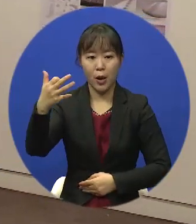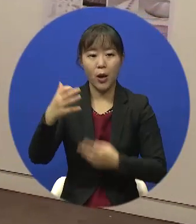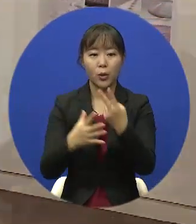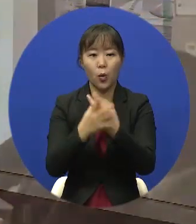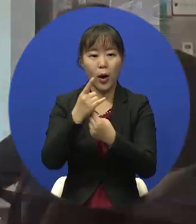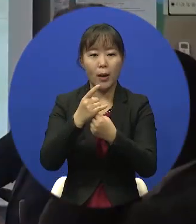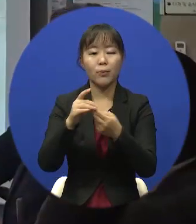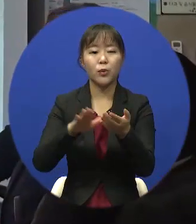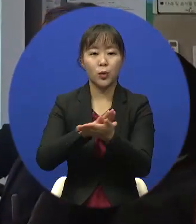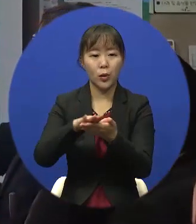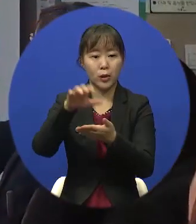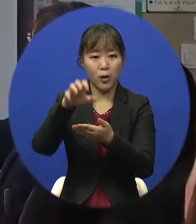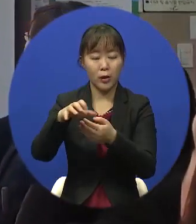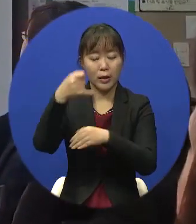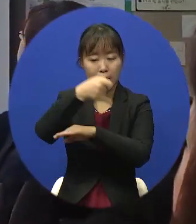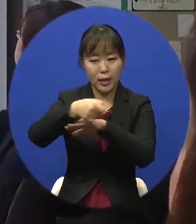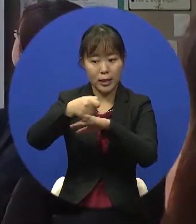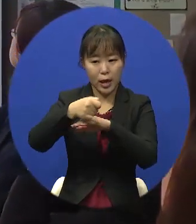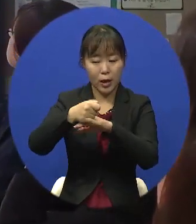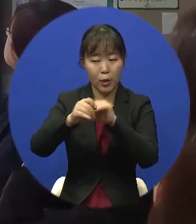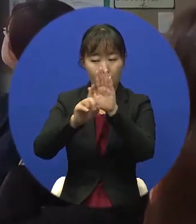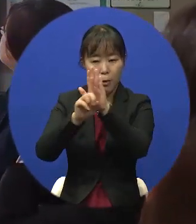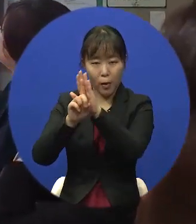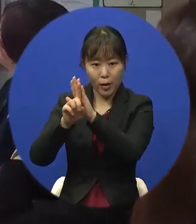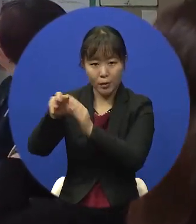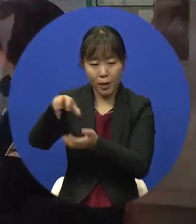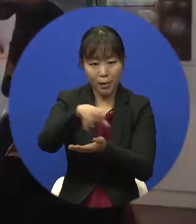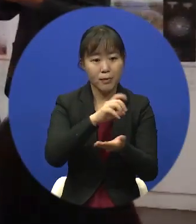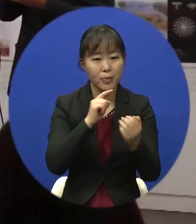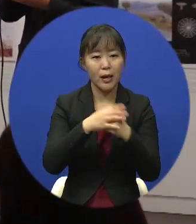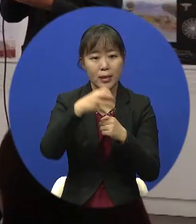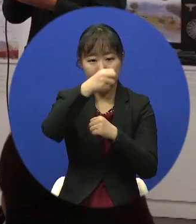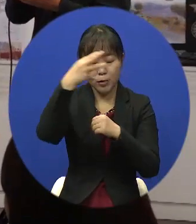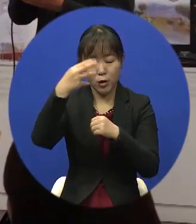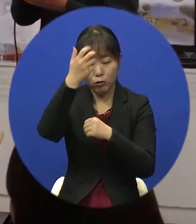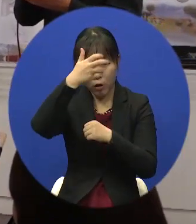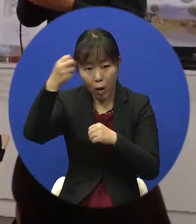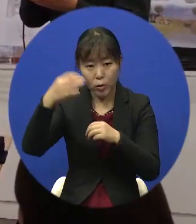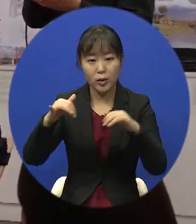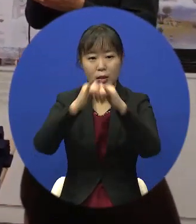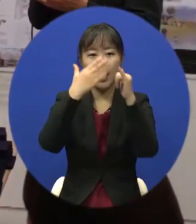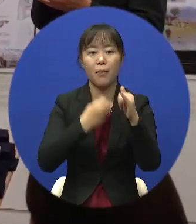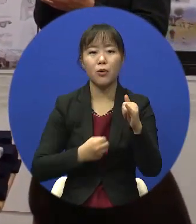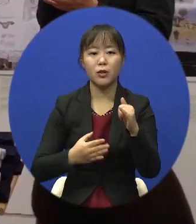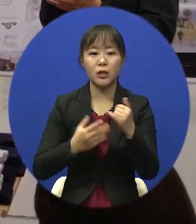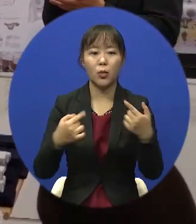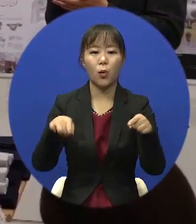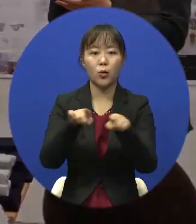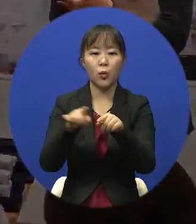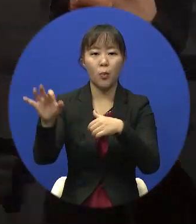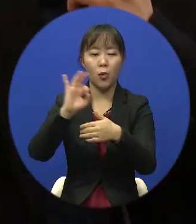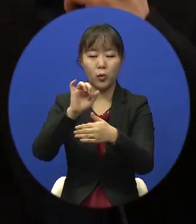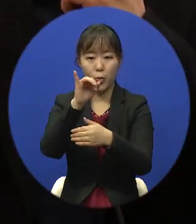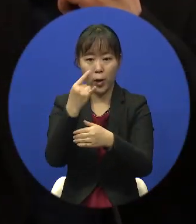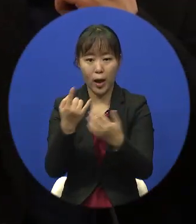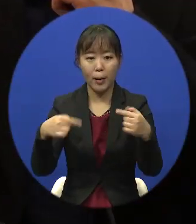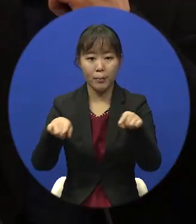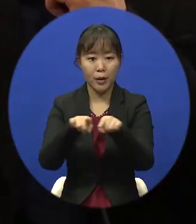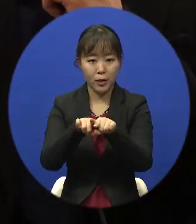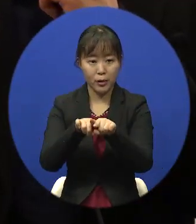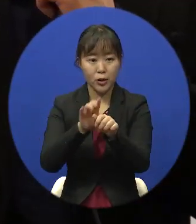놀이터 디자인 공모전의 수상작입니다. 삼성이 후원하고 사회복지 공동 모금회가 지원해 진행된